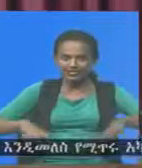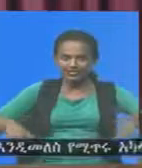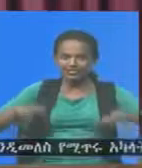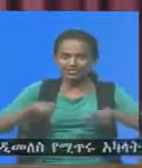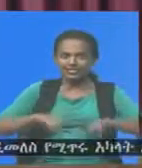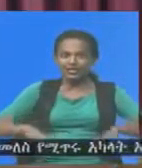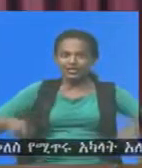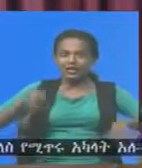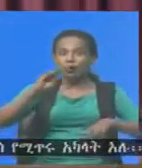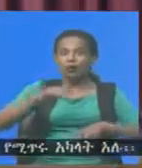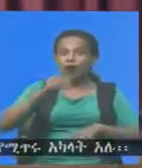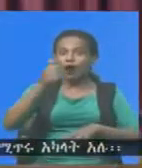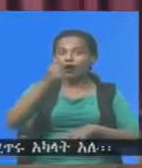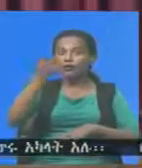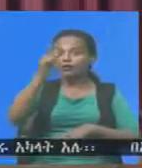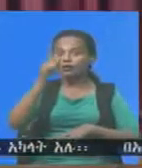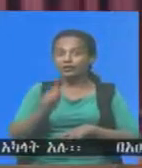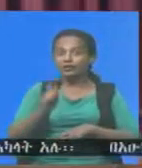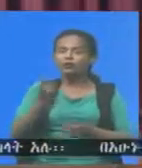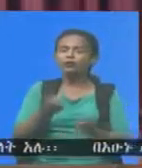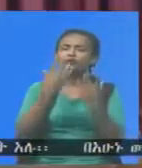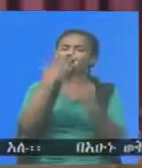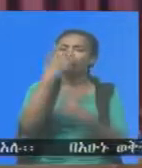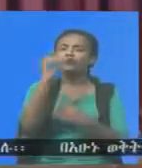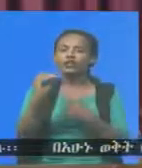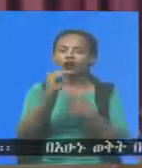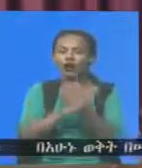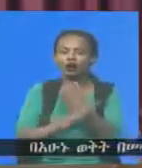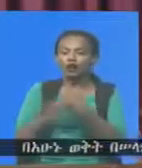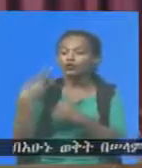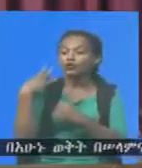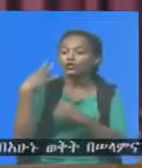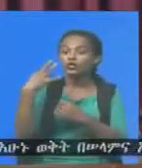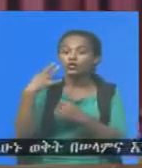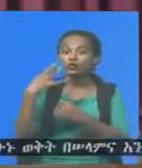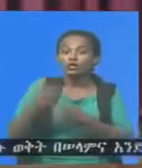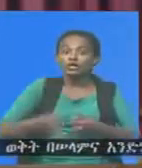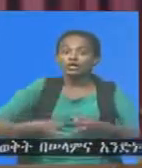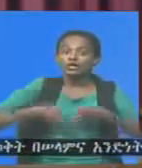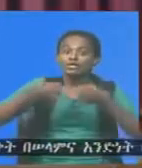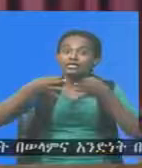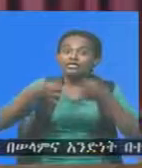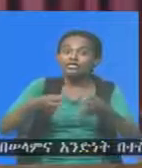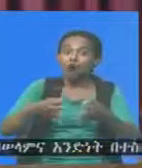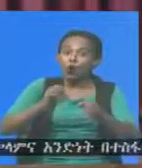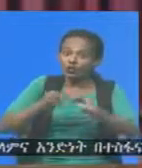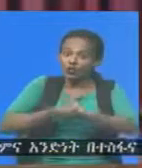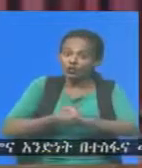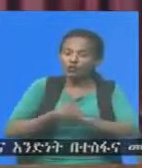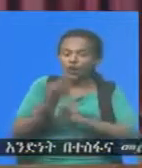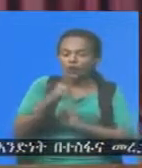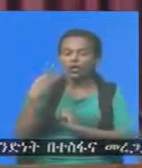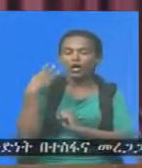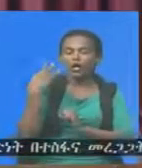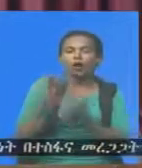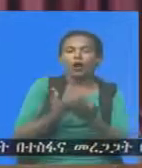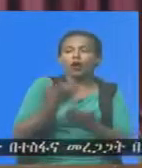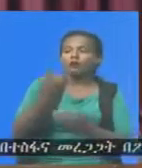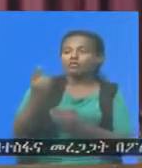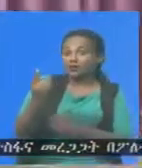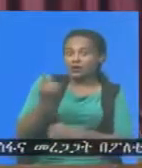የማዕድን ዘርፍ በብዙ የአፍሪካ ሀገራት ወደ ግል ሴክተር ሲዘዋወር ወይም የግል ባለሀብት ሲመጣ ቢያንስ